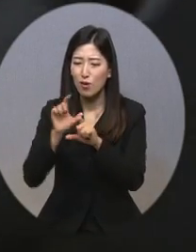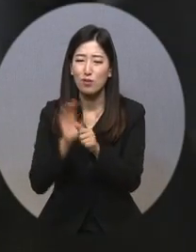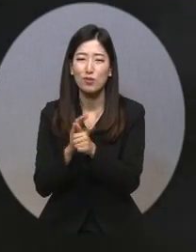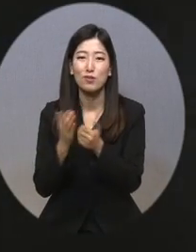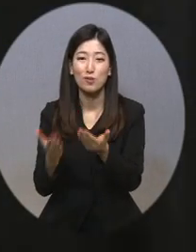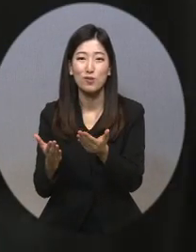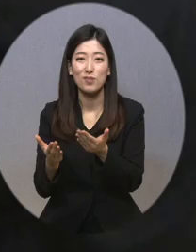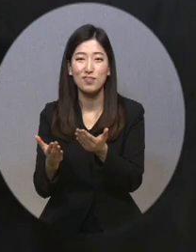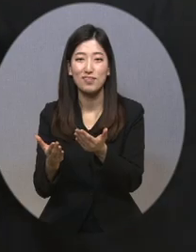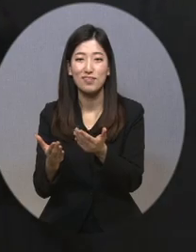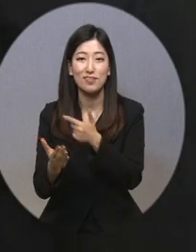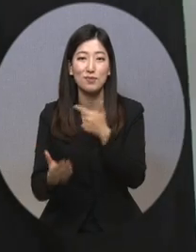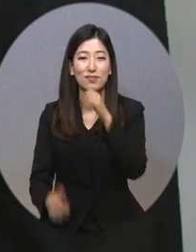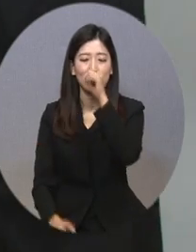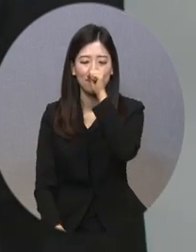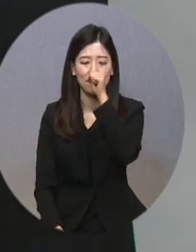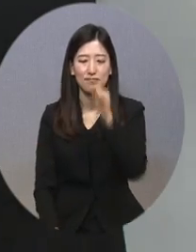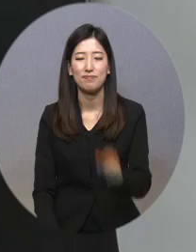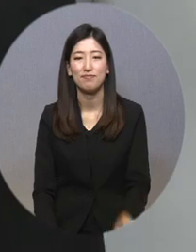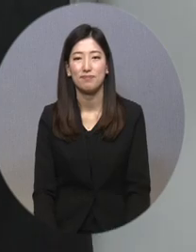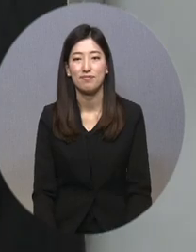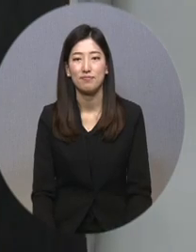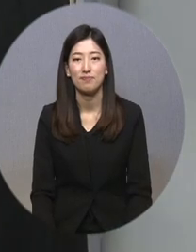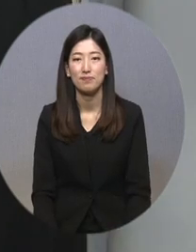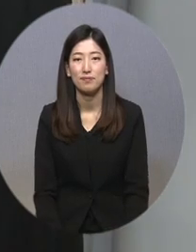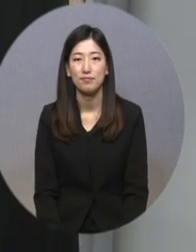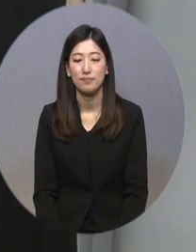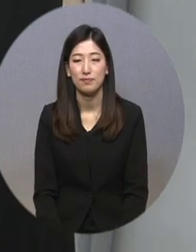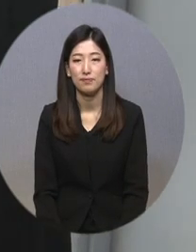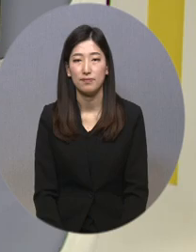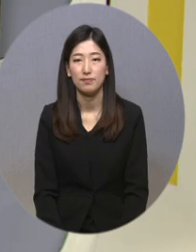기대합니다. 복지TV 전북방송 장유진입니다.